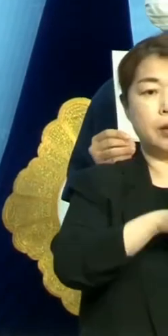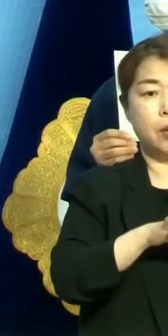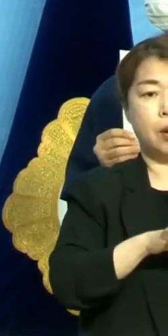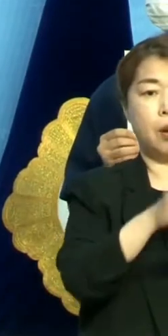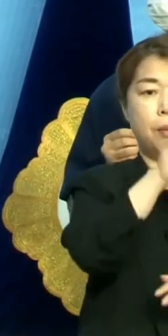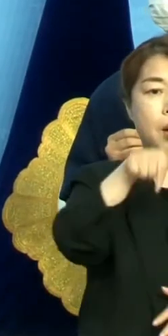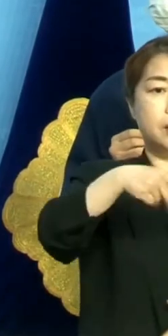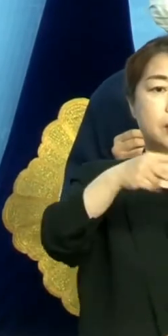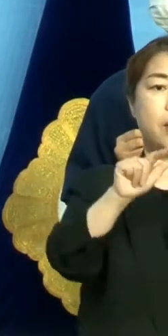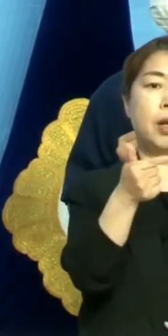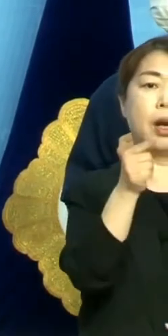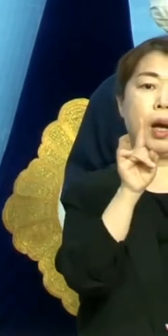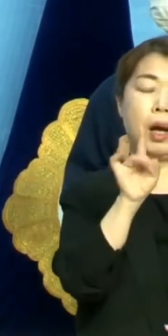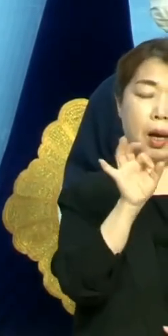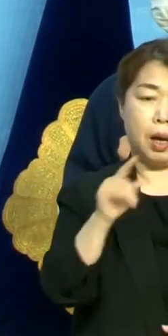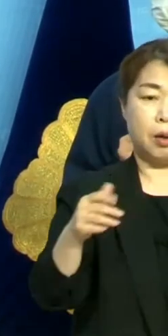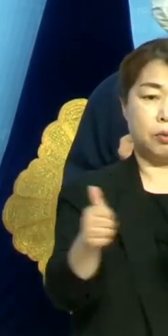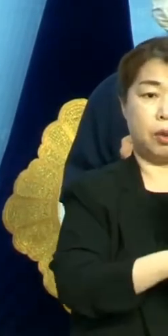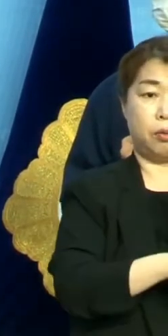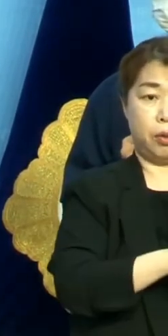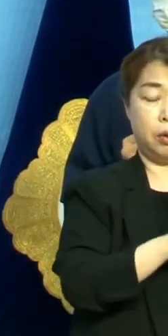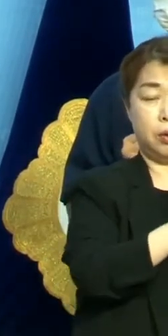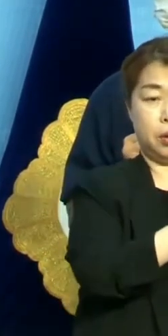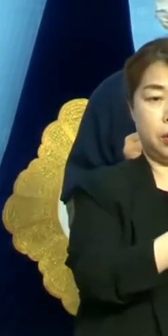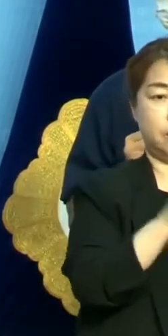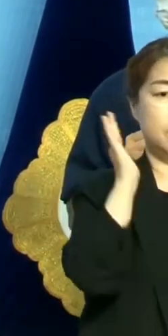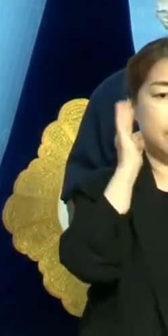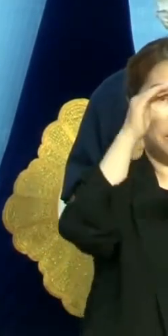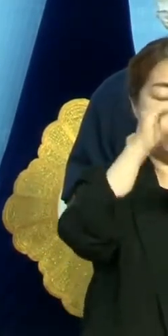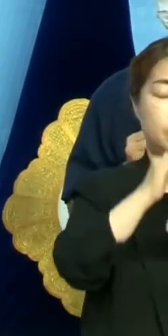박선화 운영 연임에 발언을 듣도록 하겠습니다